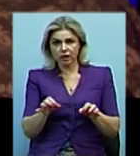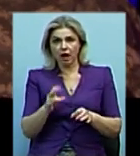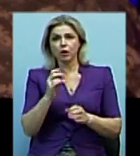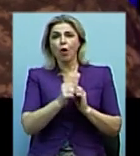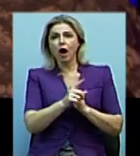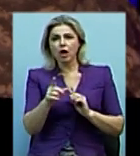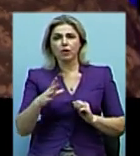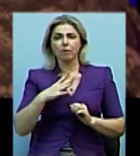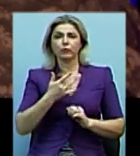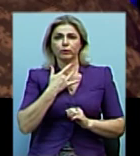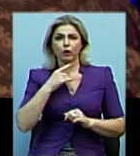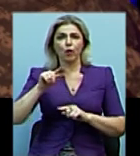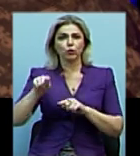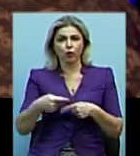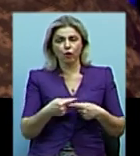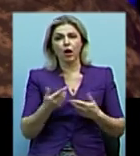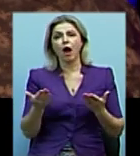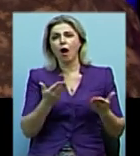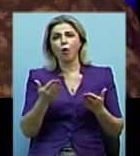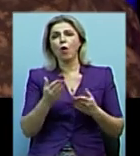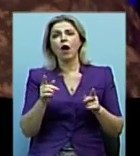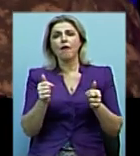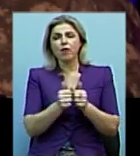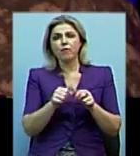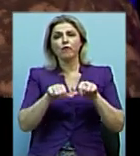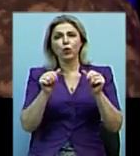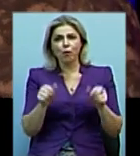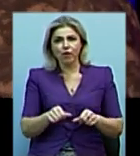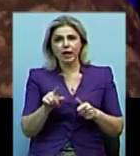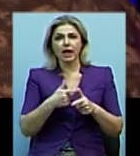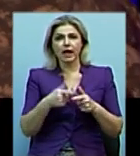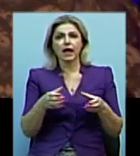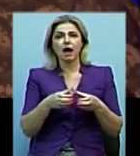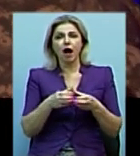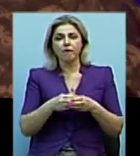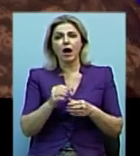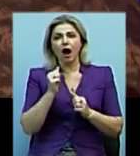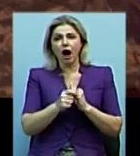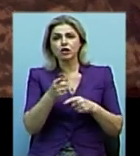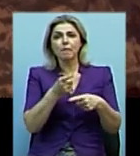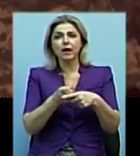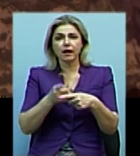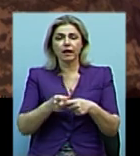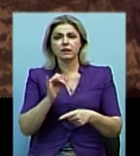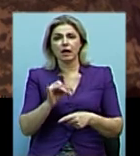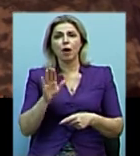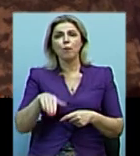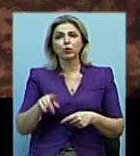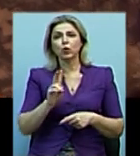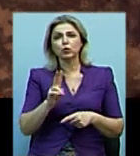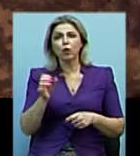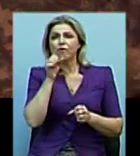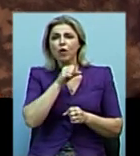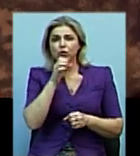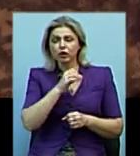висував свої умови. Яке-небудь бандформування чи загін. На кожному перехресті, кожен квартал. Хто мародерив у Старобєшево,